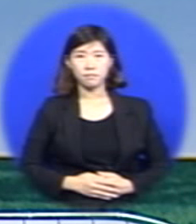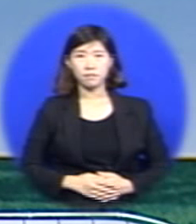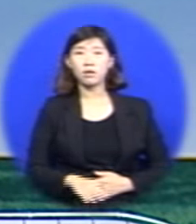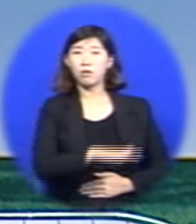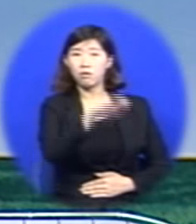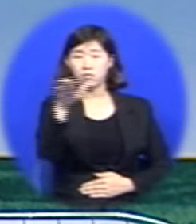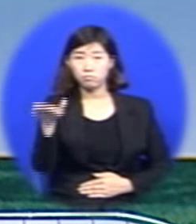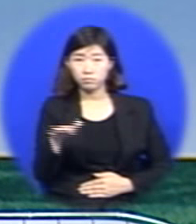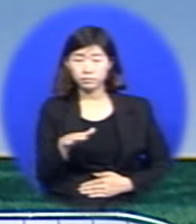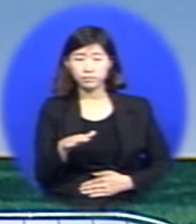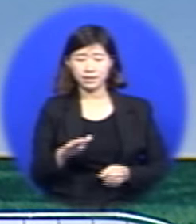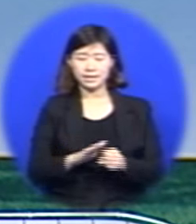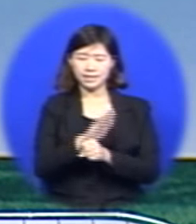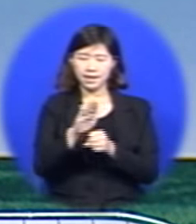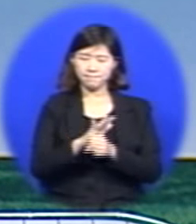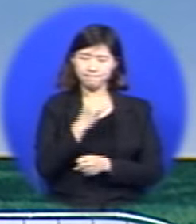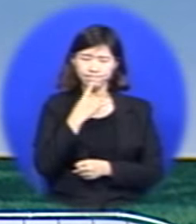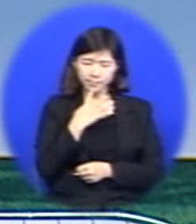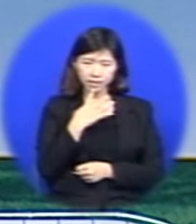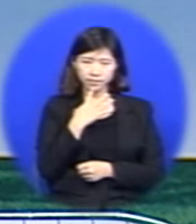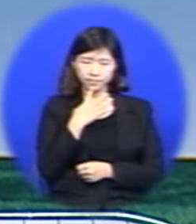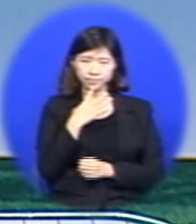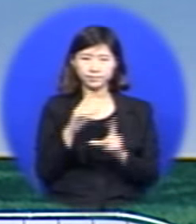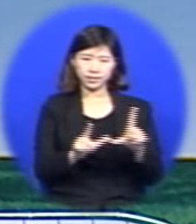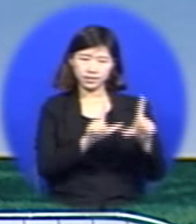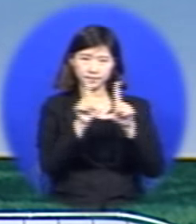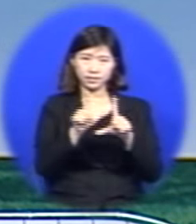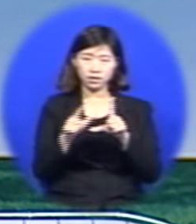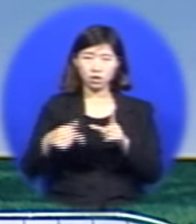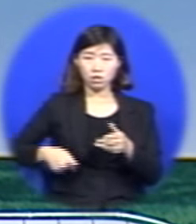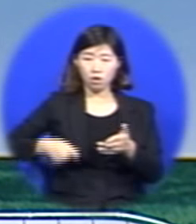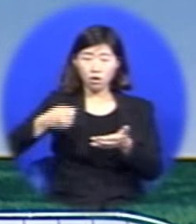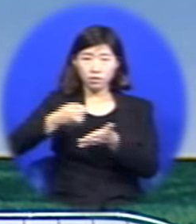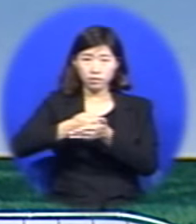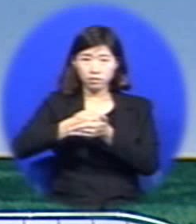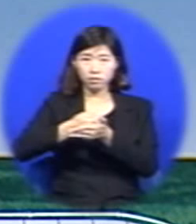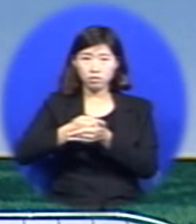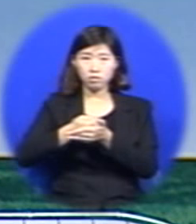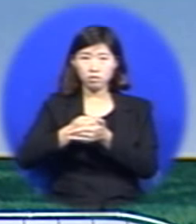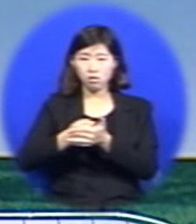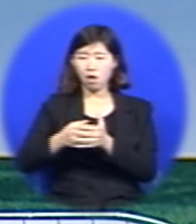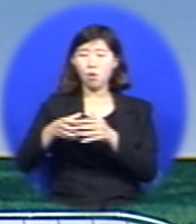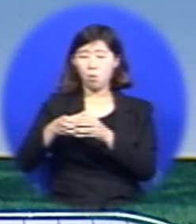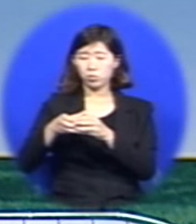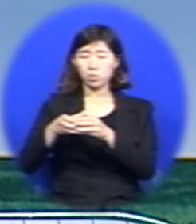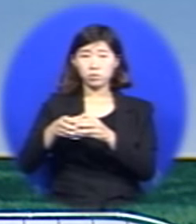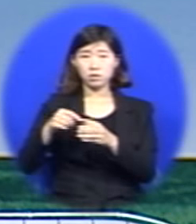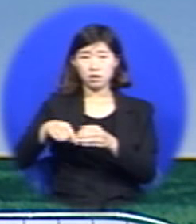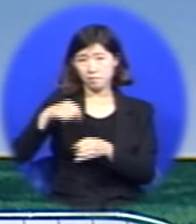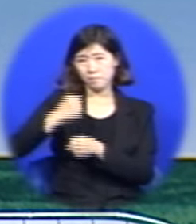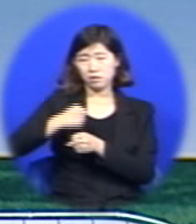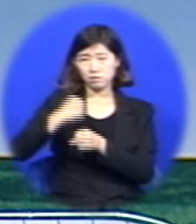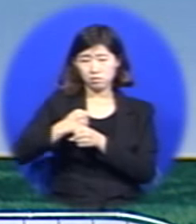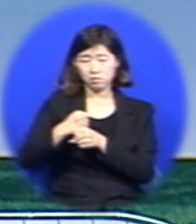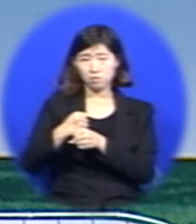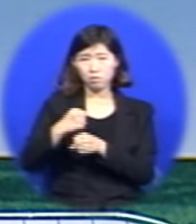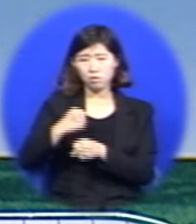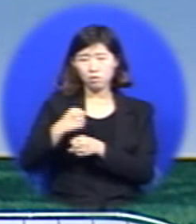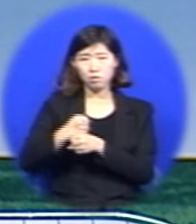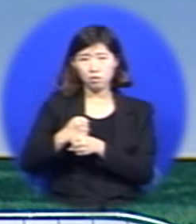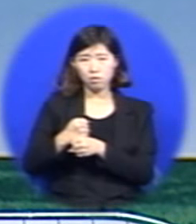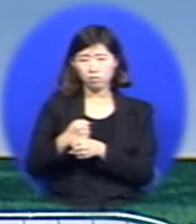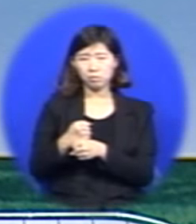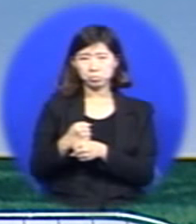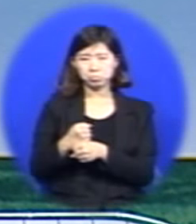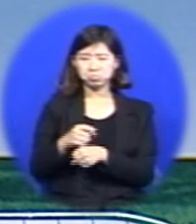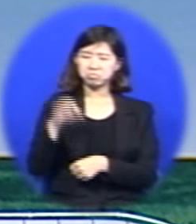사랑만 하며 살기로 결단한 성도들의 이 사랑의 공동체를 만드는 일을 절대 작게 여기시면 안 됩니다.